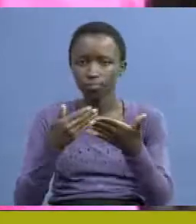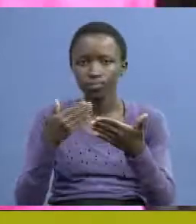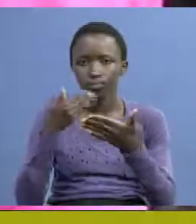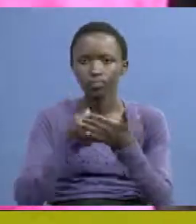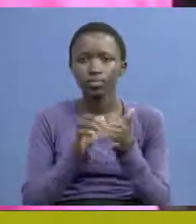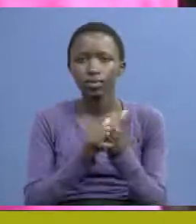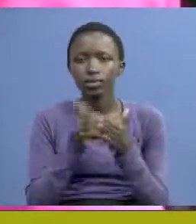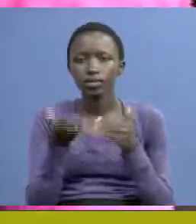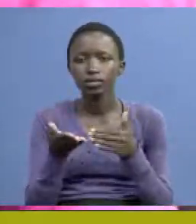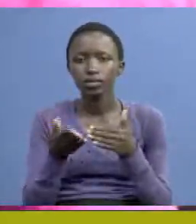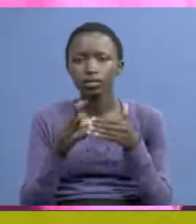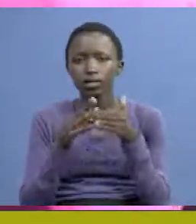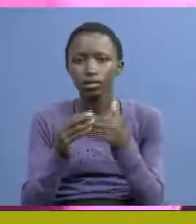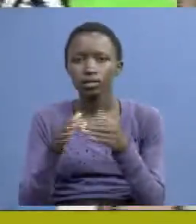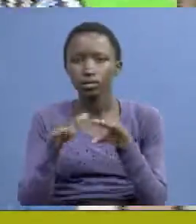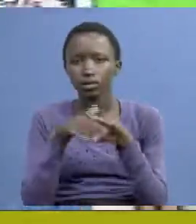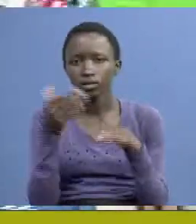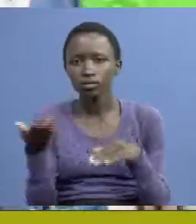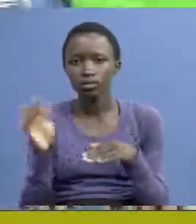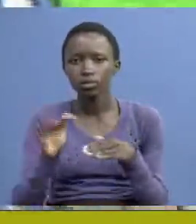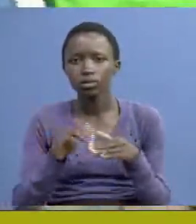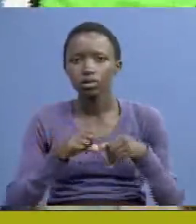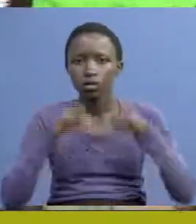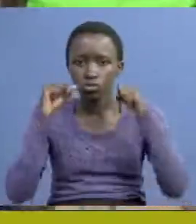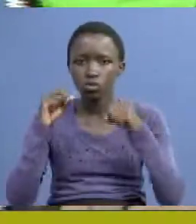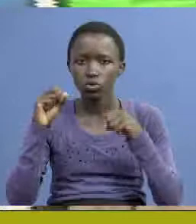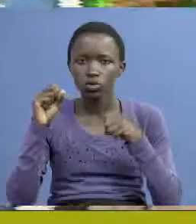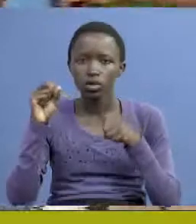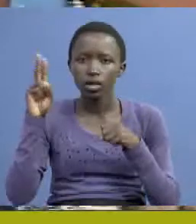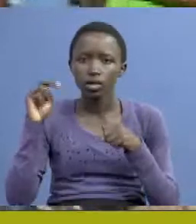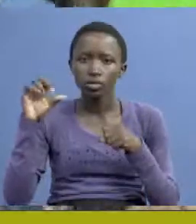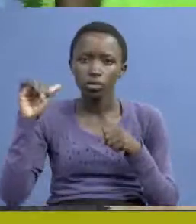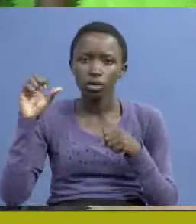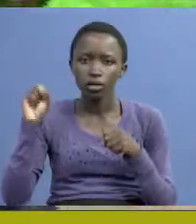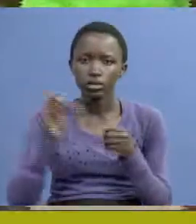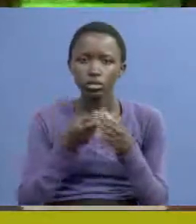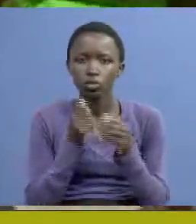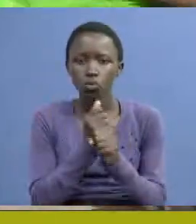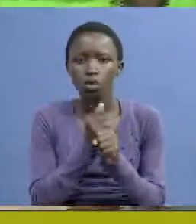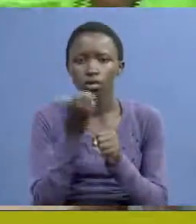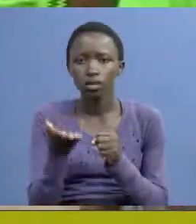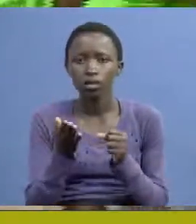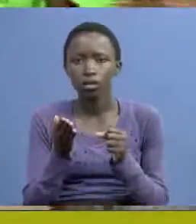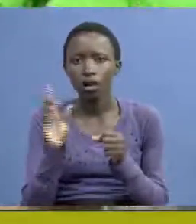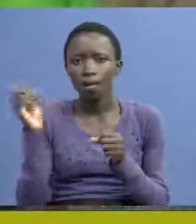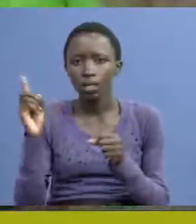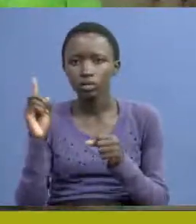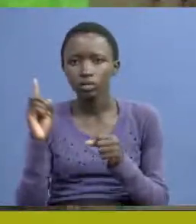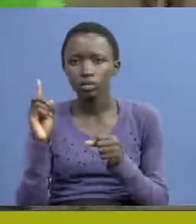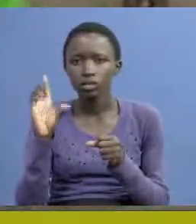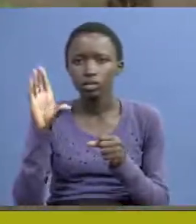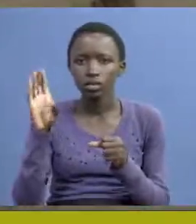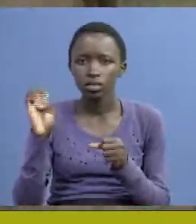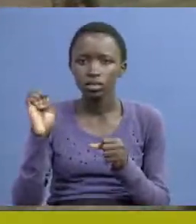mbele ya kamati hiyo ya bunge ni pamoja na aliyekuwa katibu mkuu wa NYS ambaye sasa anahudumu katika wadhifa wa waziri wa afya